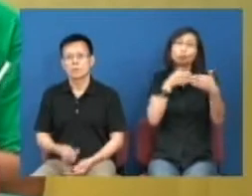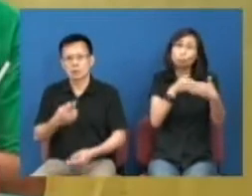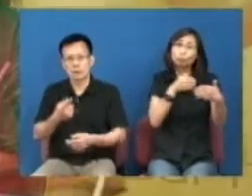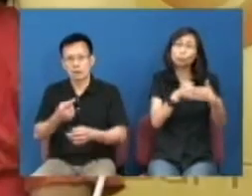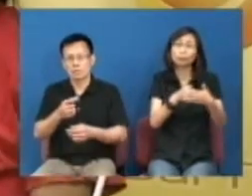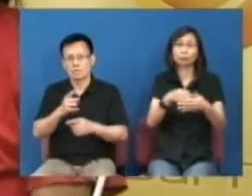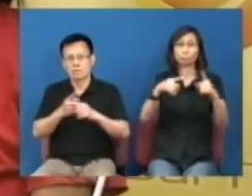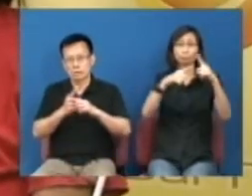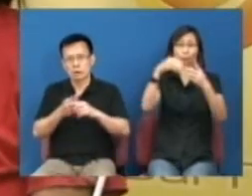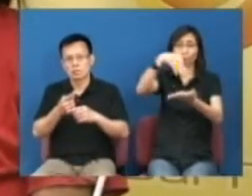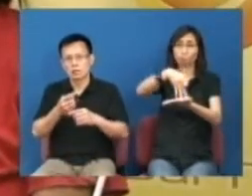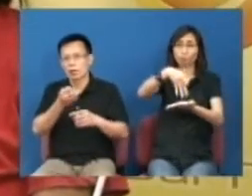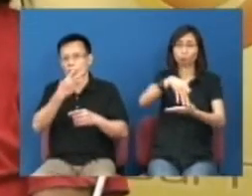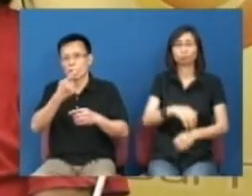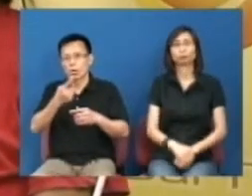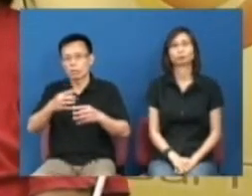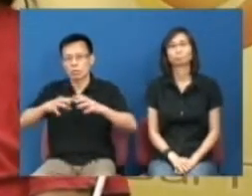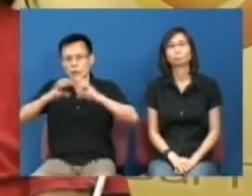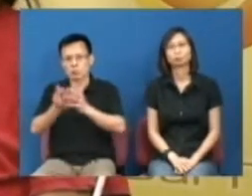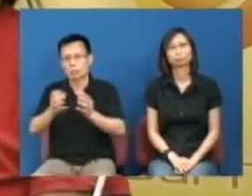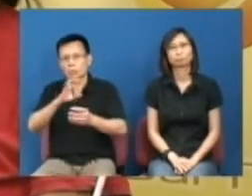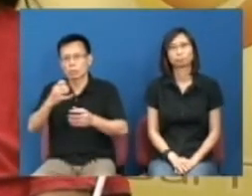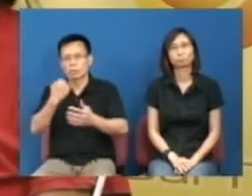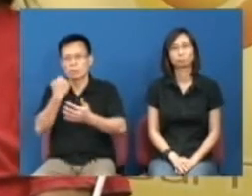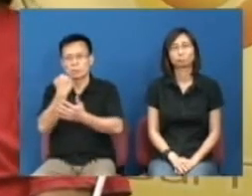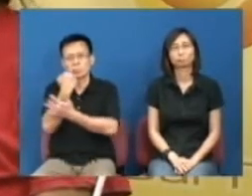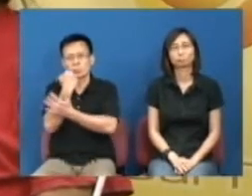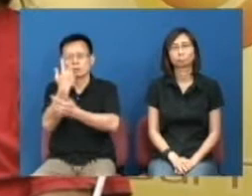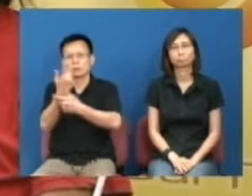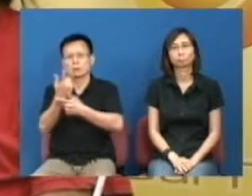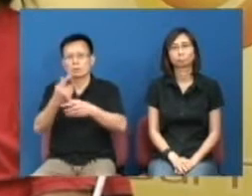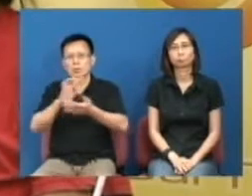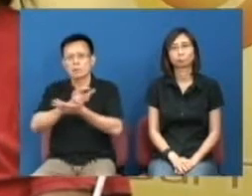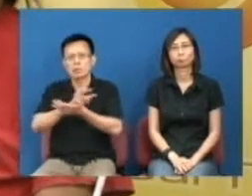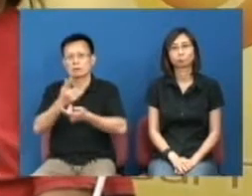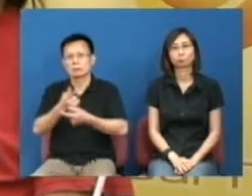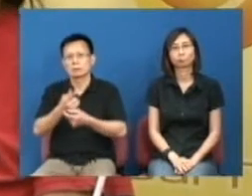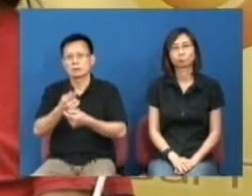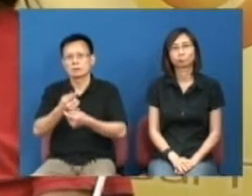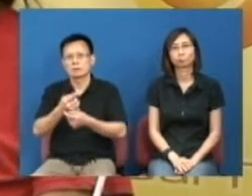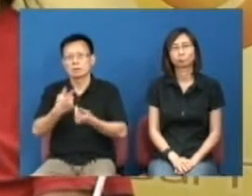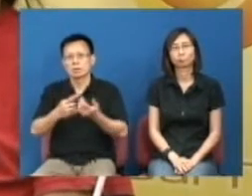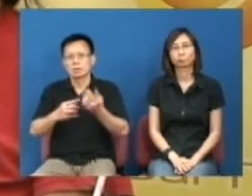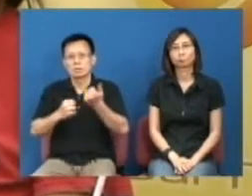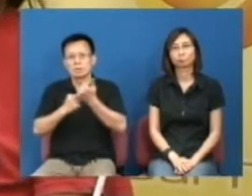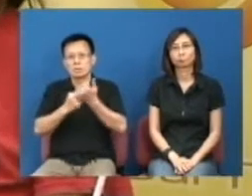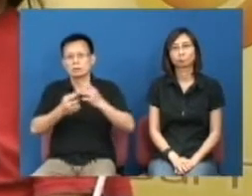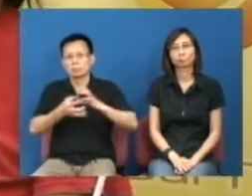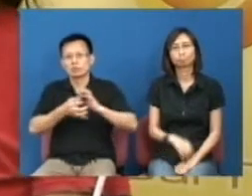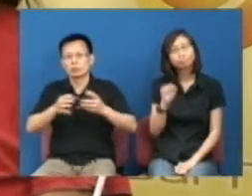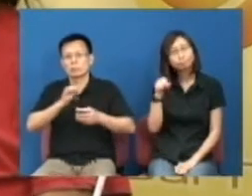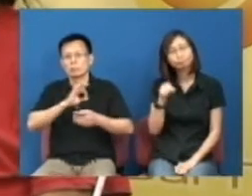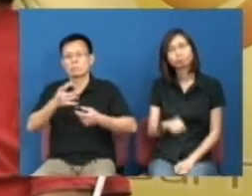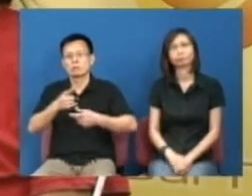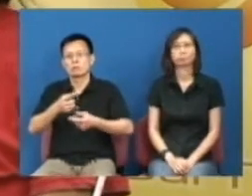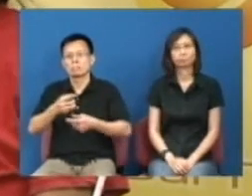是香港群眾沒有鬥爭經驗的問題，支援會都不用跟他爭拗，就地在馬路坐。